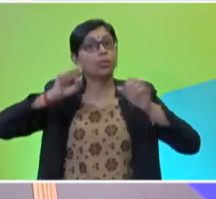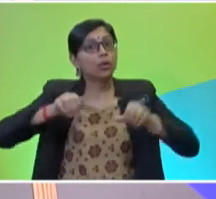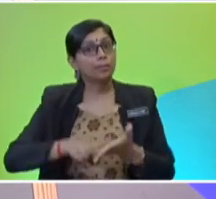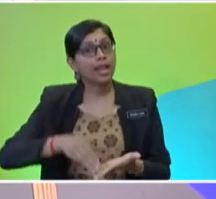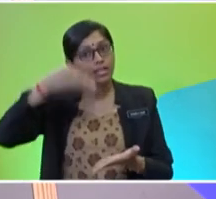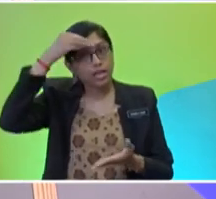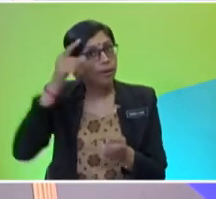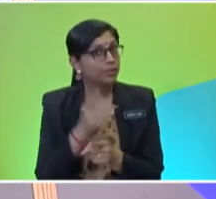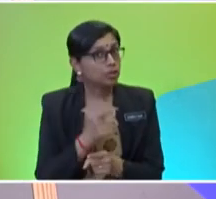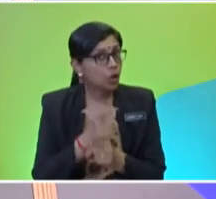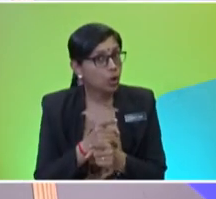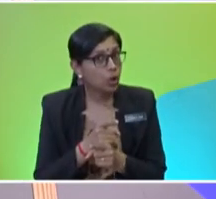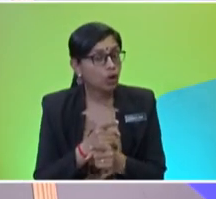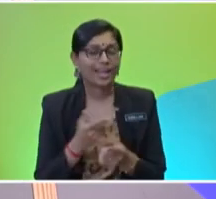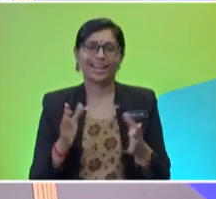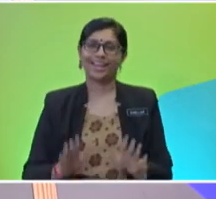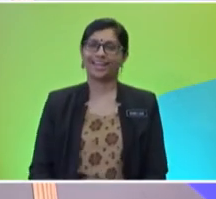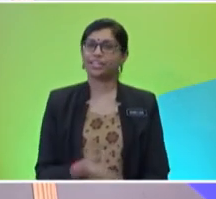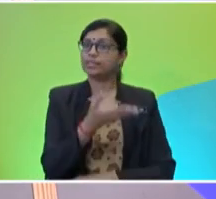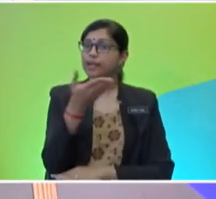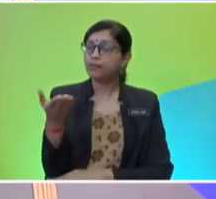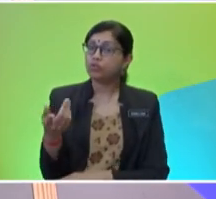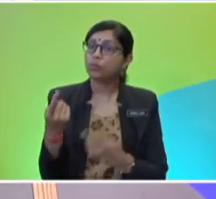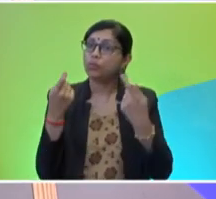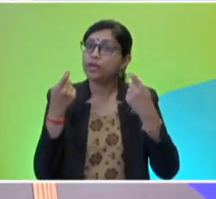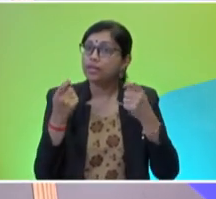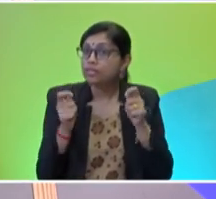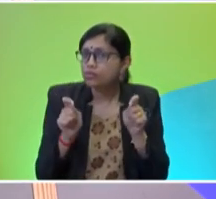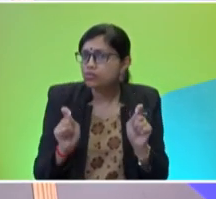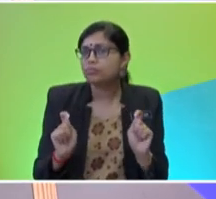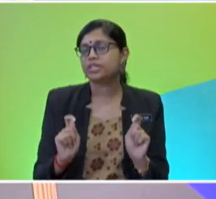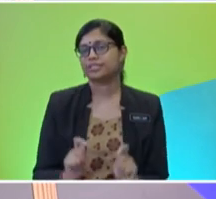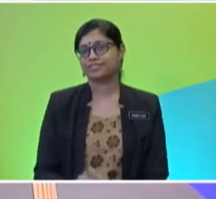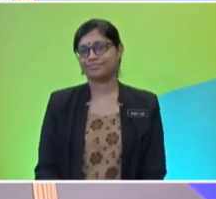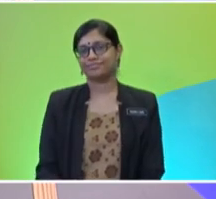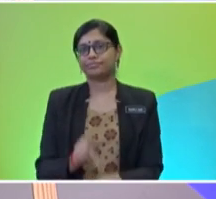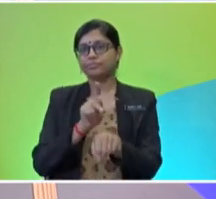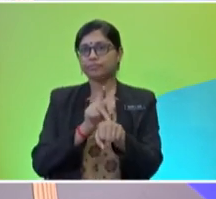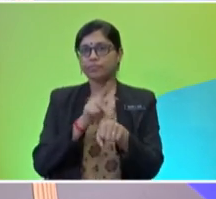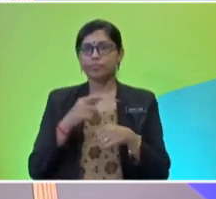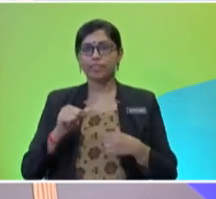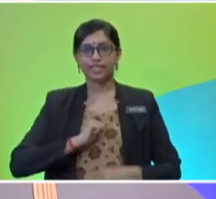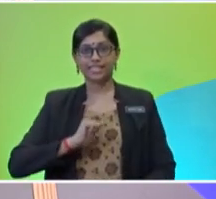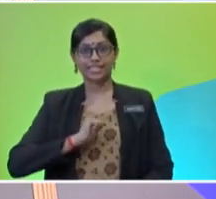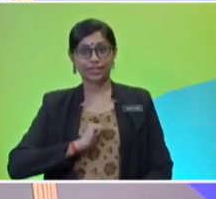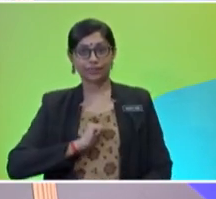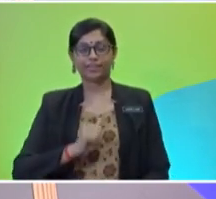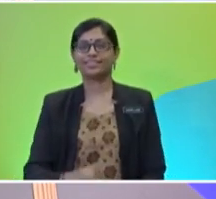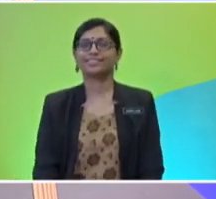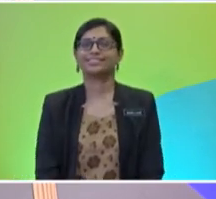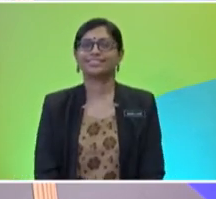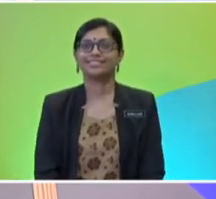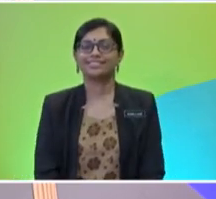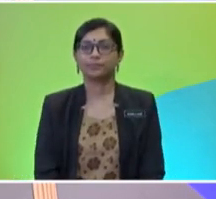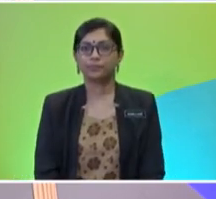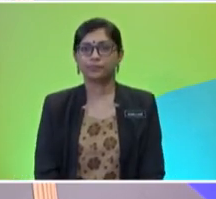juga mencuba lepas ni bagi yang tak pernah ataupun tak pandai nak pakai baju sendiri. Okey, lepas ni Abang